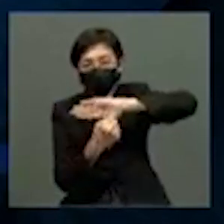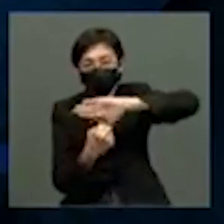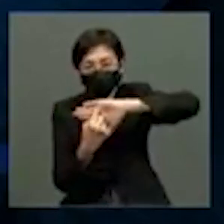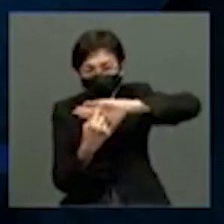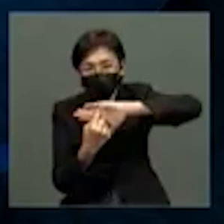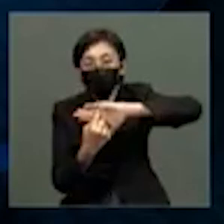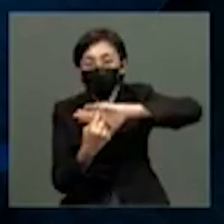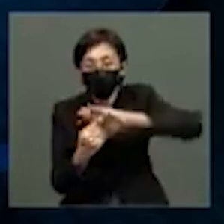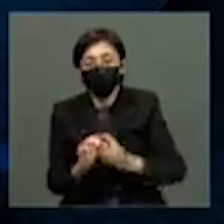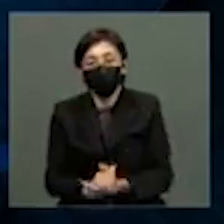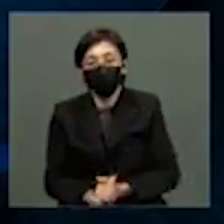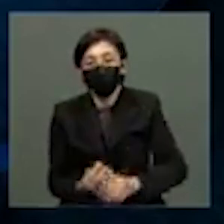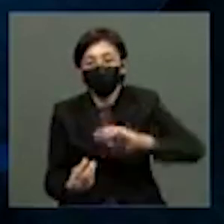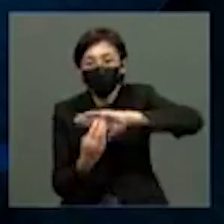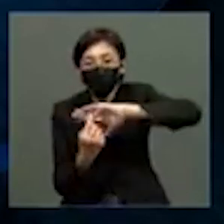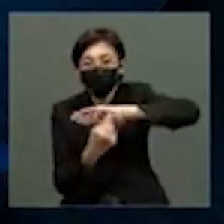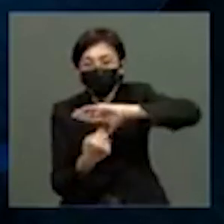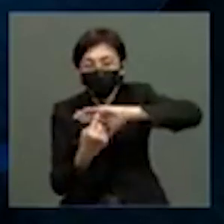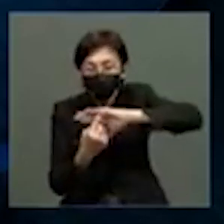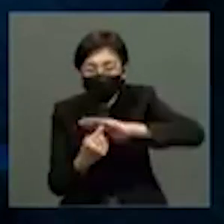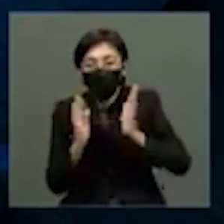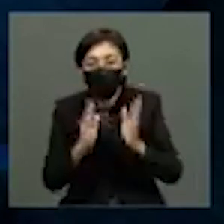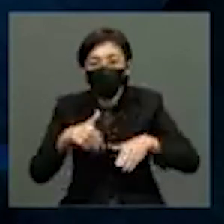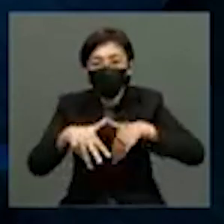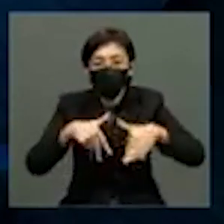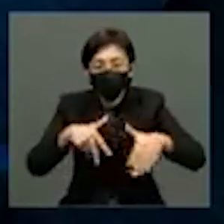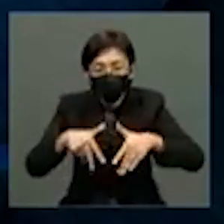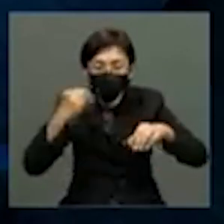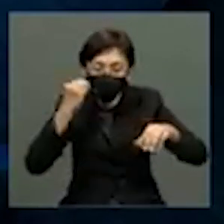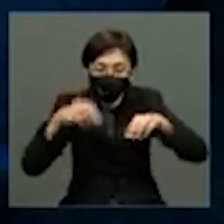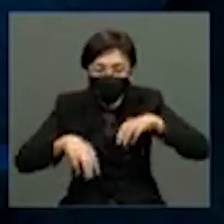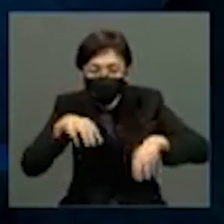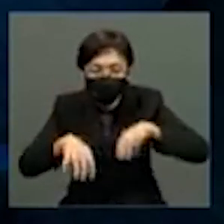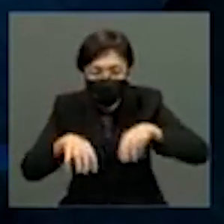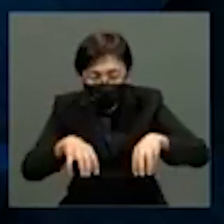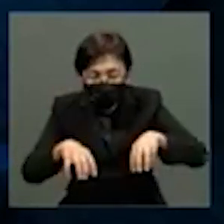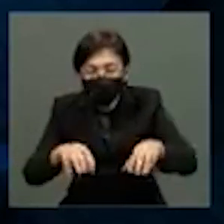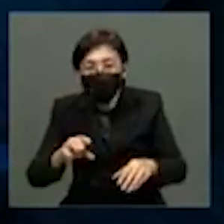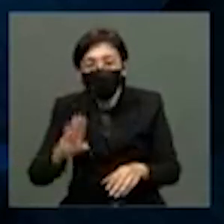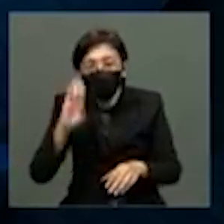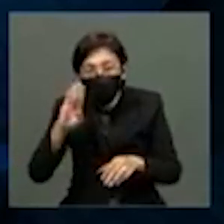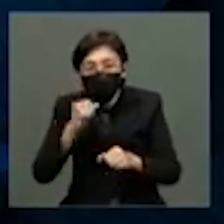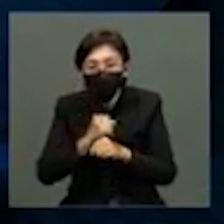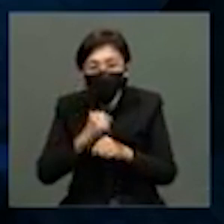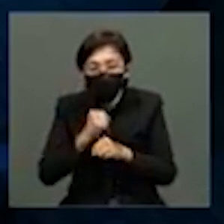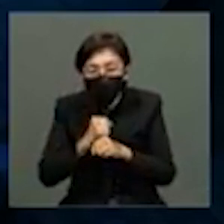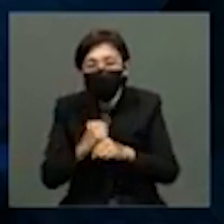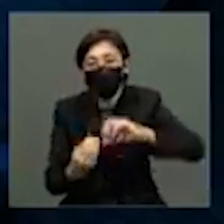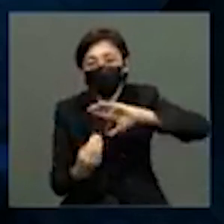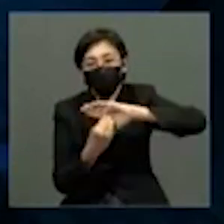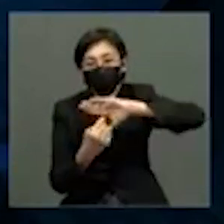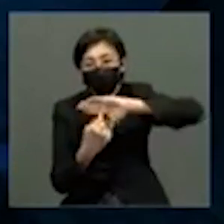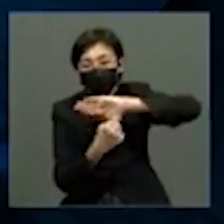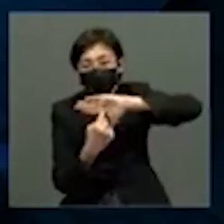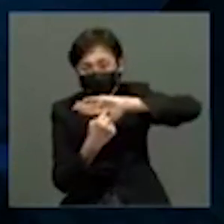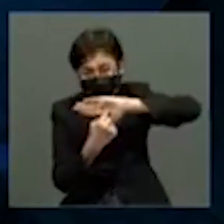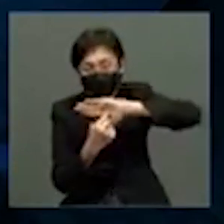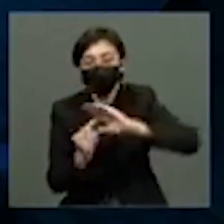ครับทั้งในเชิงของการพักอาศัยทั้งเชิงสถานประกอบการอยู่จำนวนมากแออัดอยู่ตร